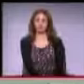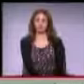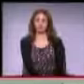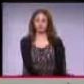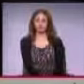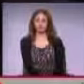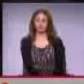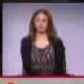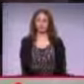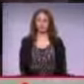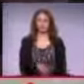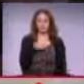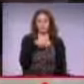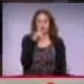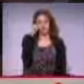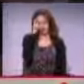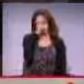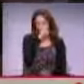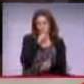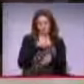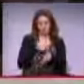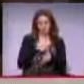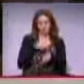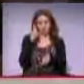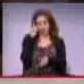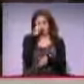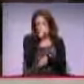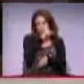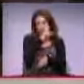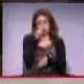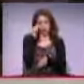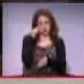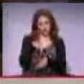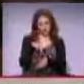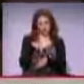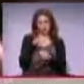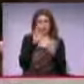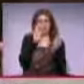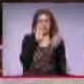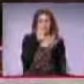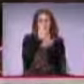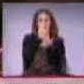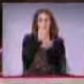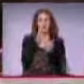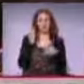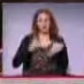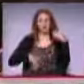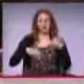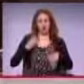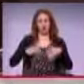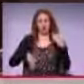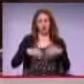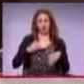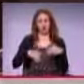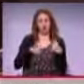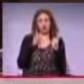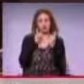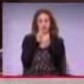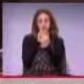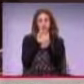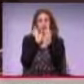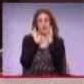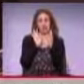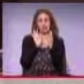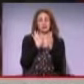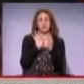اكيد انت مريت بظروف صعبه، لكن كلمني عن اهم واصعب اللحظات في حياتك وانت تتحدى الاعاقه عشان توصل للمكانه المتميزه دي في